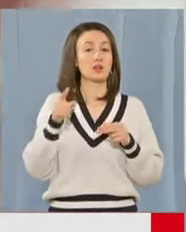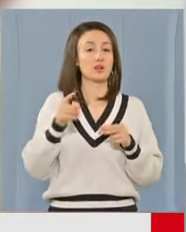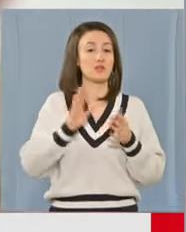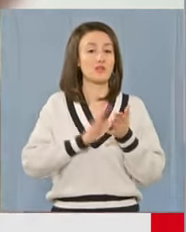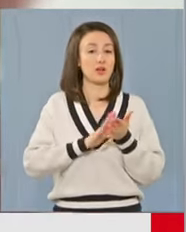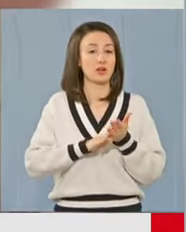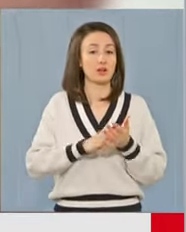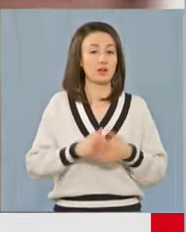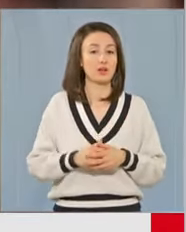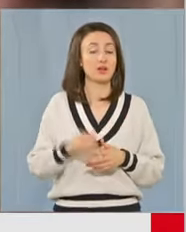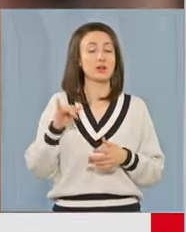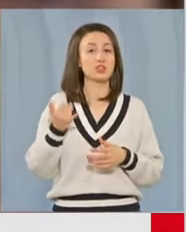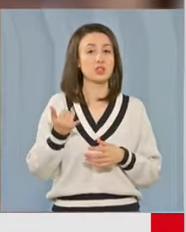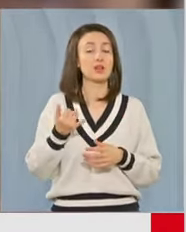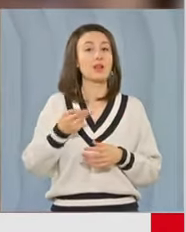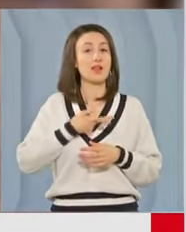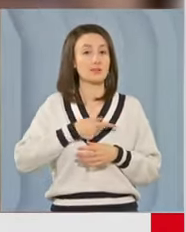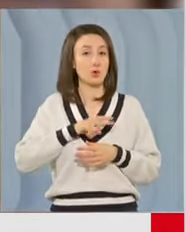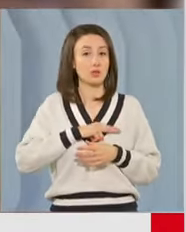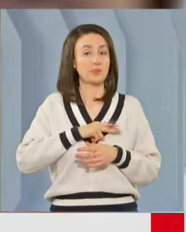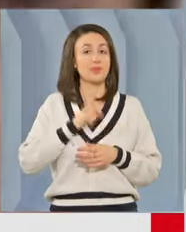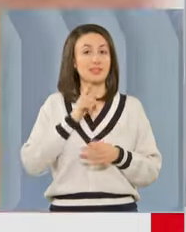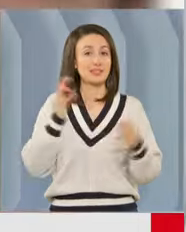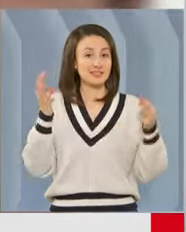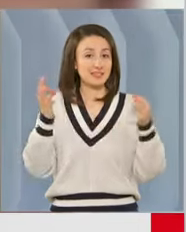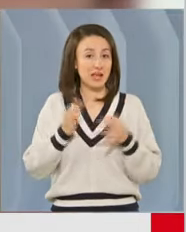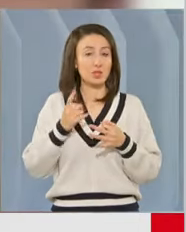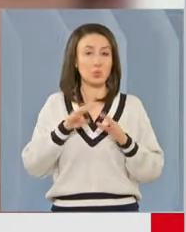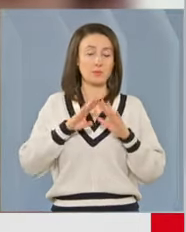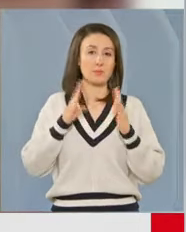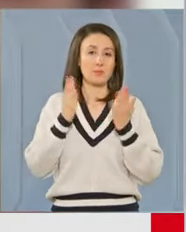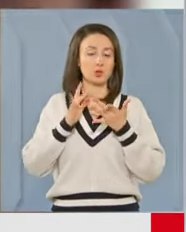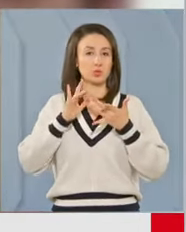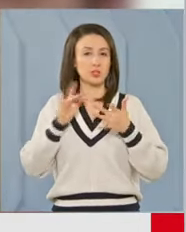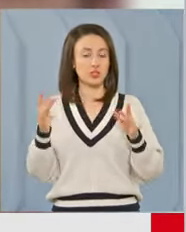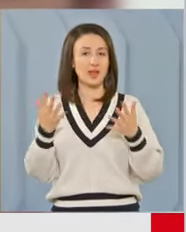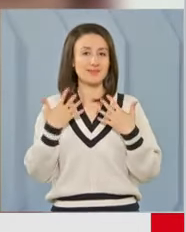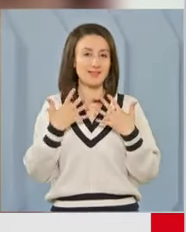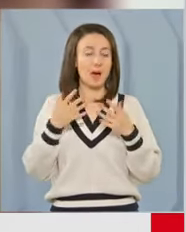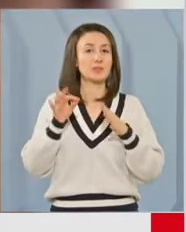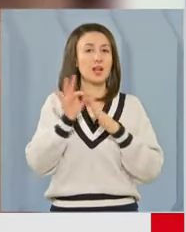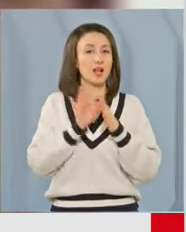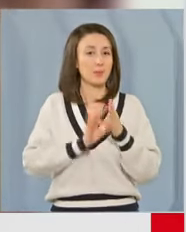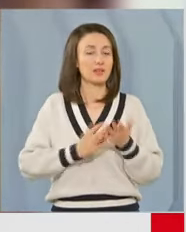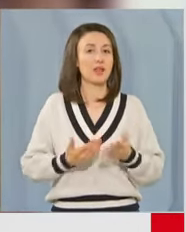fapt iar desigur responsabilitatea cade într un mediu digital slab